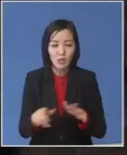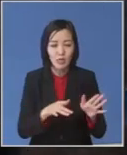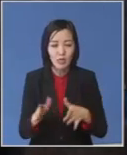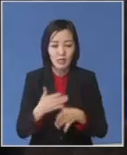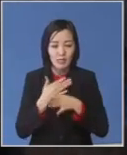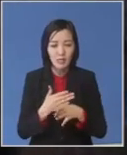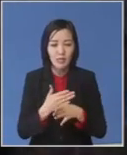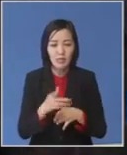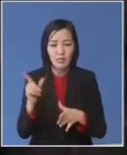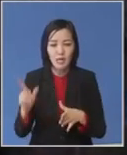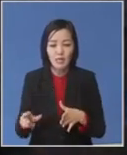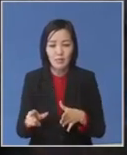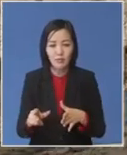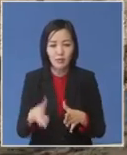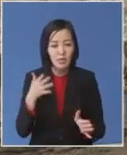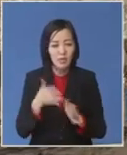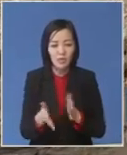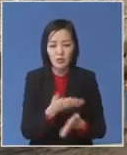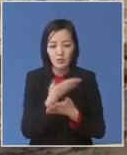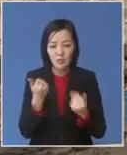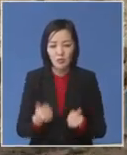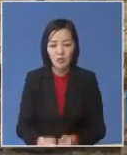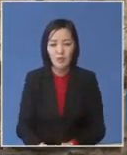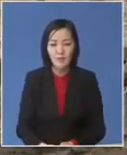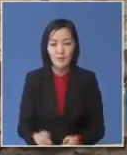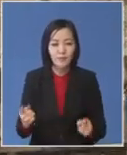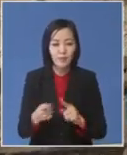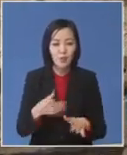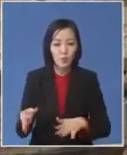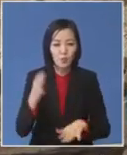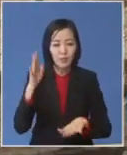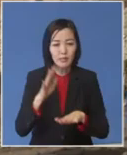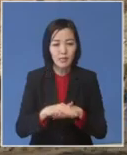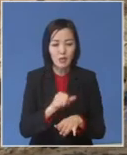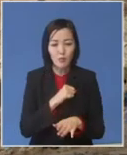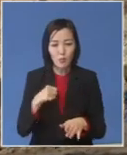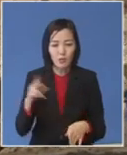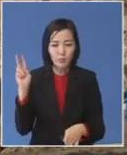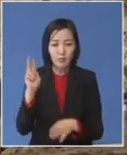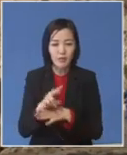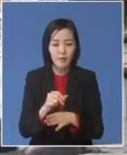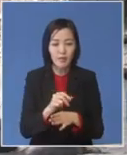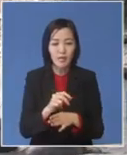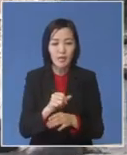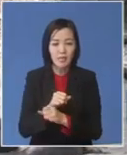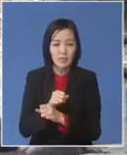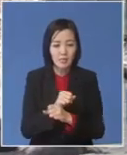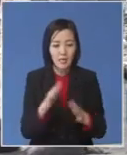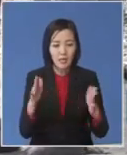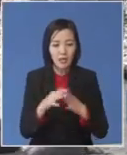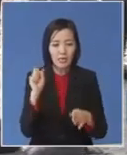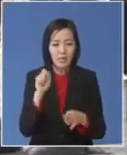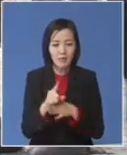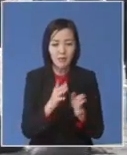нәтижесінде адам мен мүлік шығынына жол берілген жоқ. Бірі облыс әкімі өзі барып қайтқан қызылтас саяжайы. Тапсырмасын